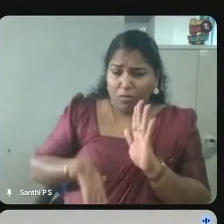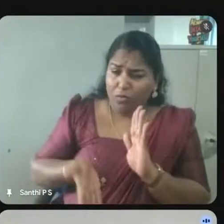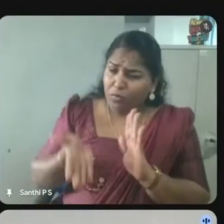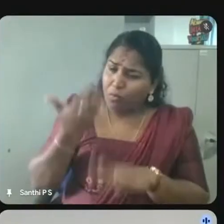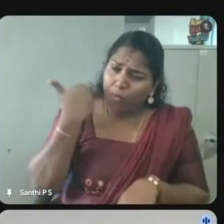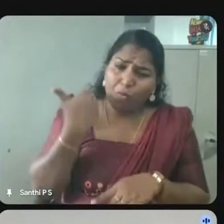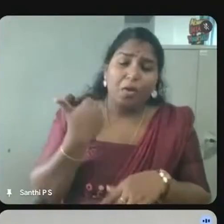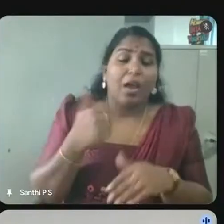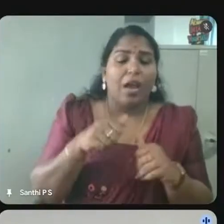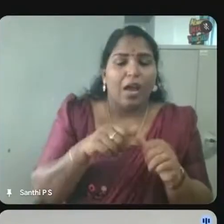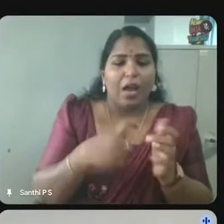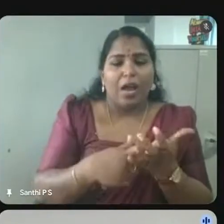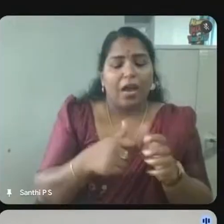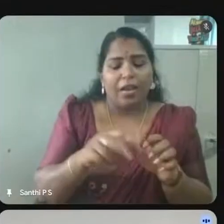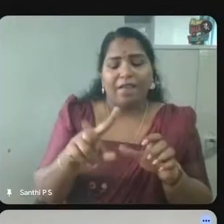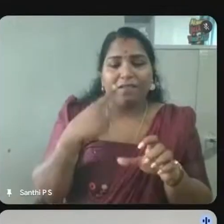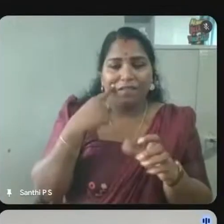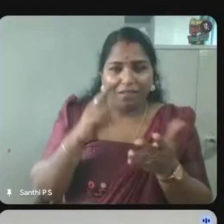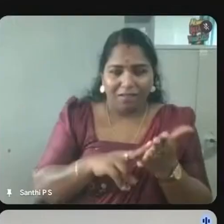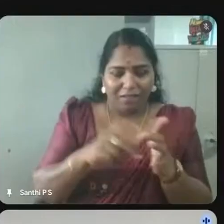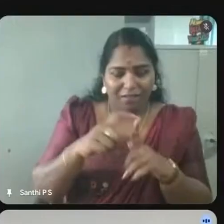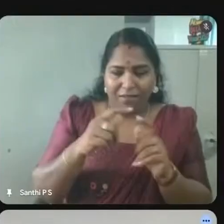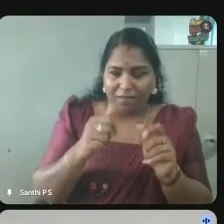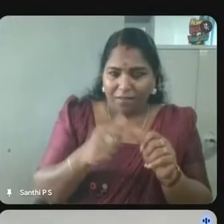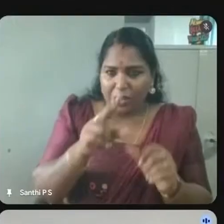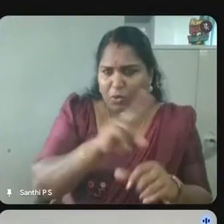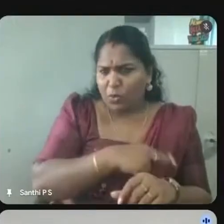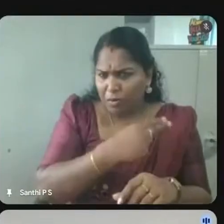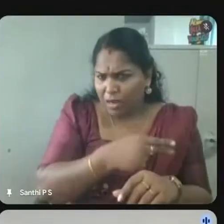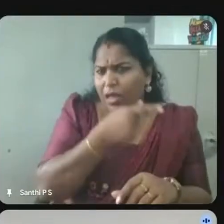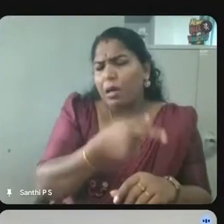അരവിന്ദ് ഹോസ്പിറ്റലിലൊക്കെ അവരത് വളരെ ചുരുങ്ങിയ പ്രൈസ്